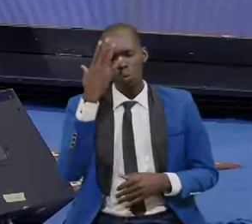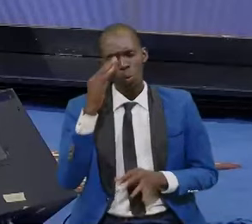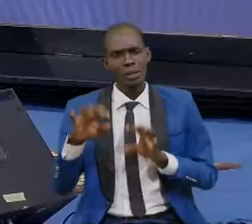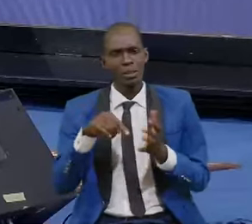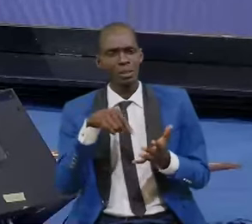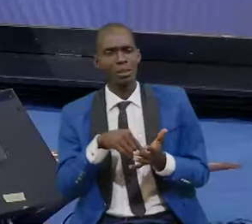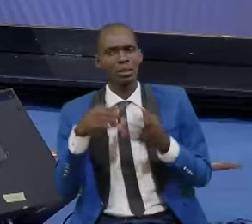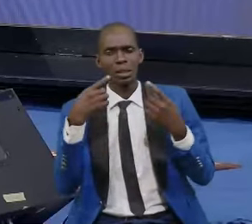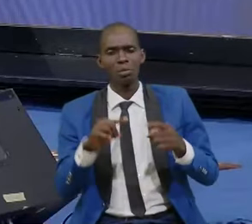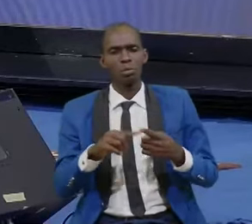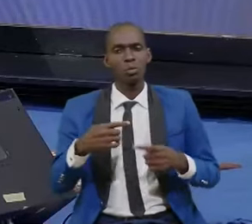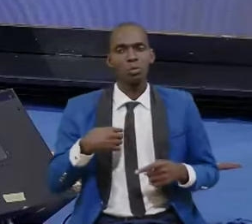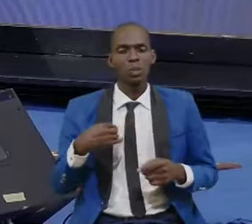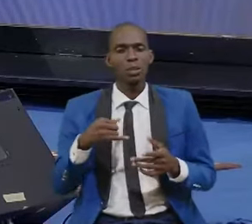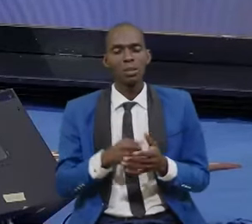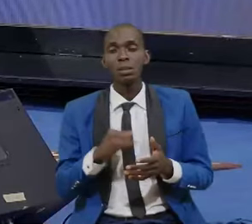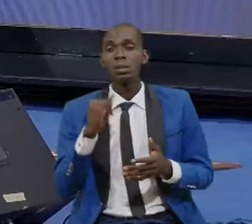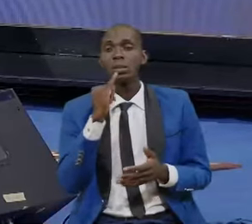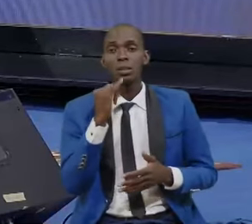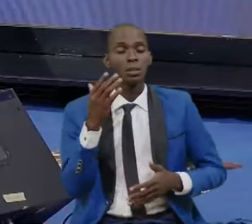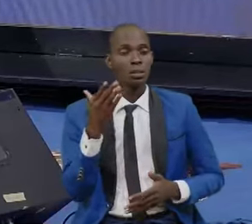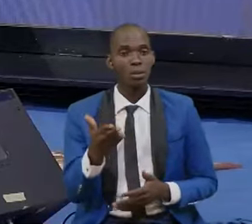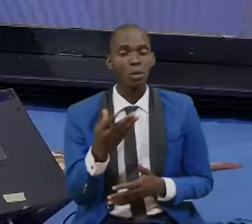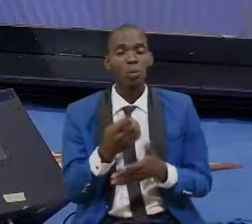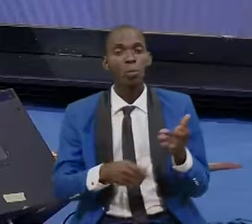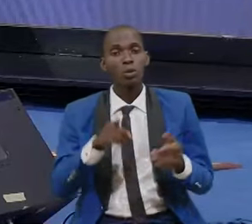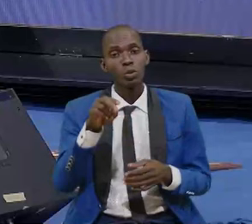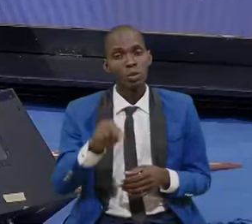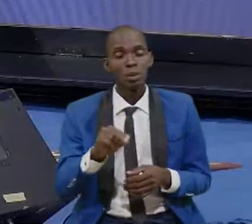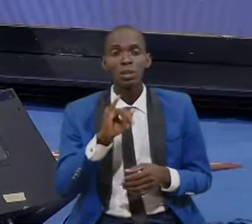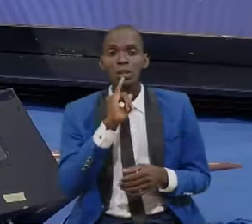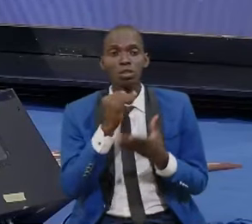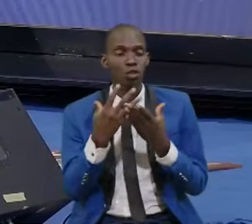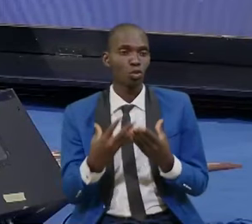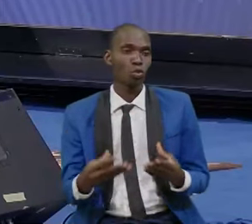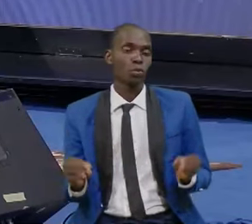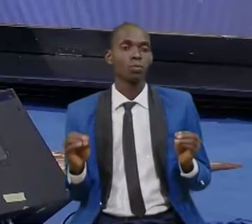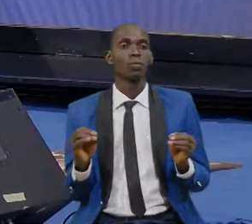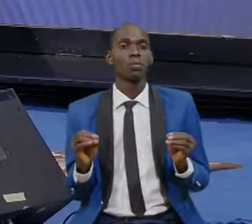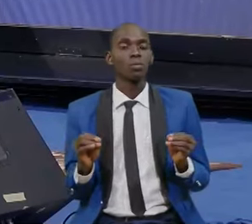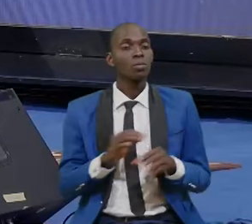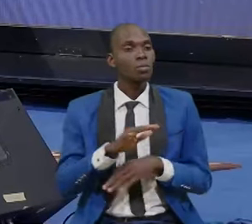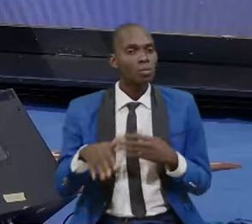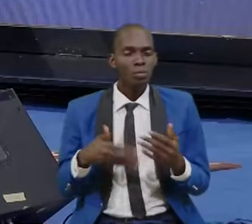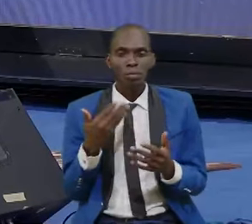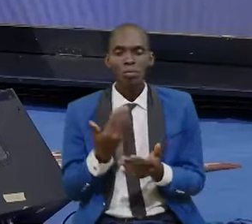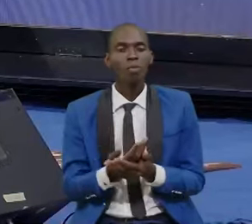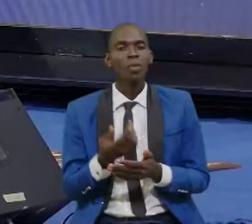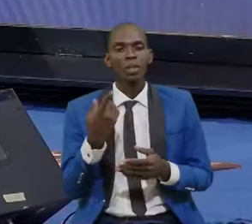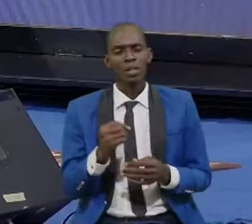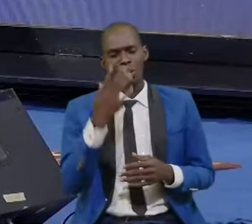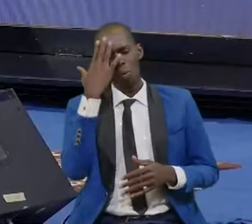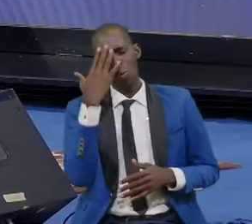arrivé? C'est là et c'est arrivé. Il faut une solution. Tous les cris, tout le